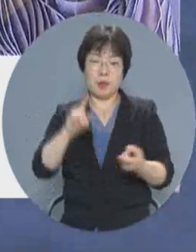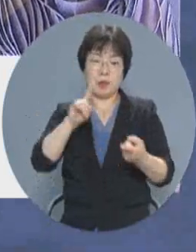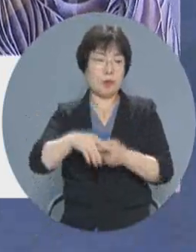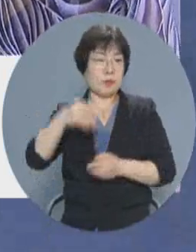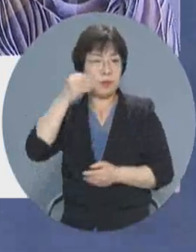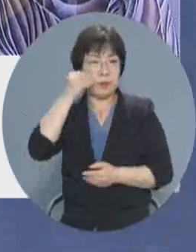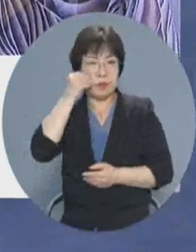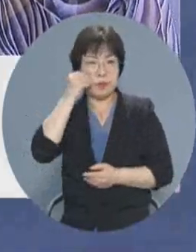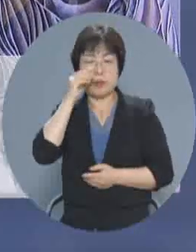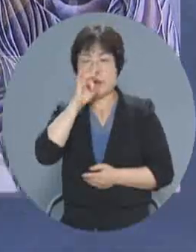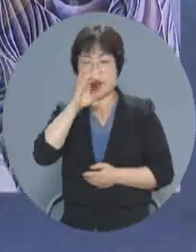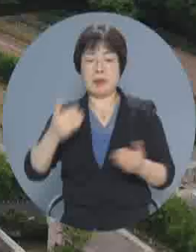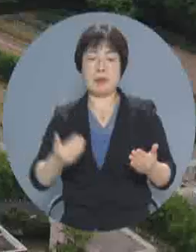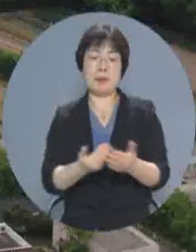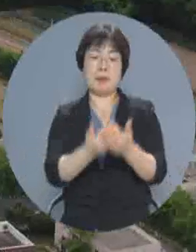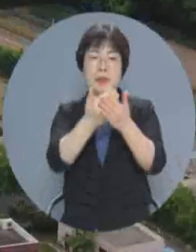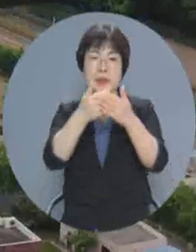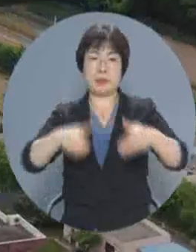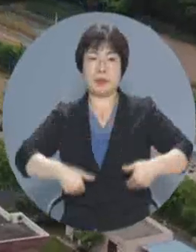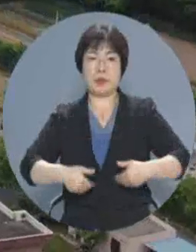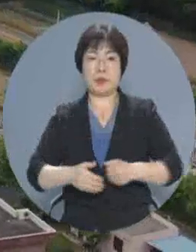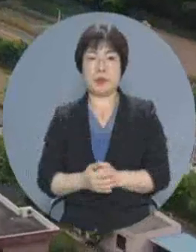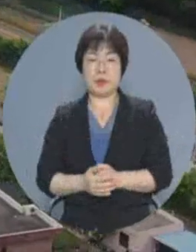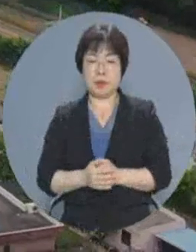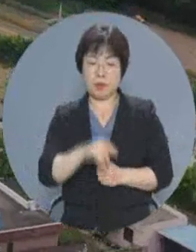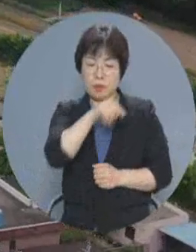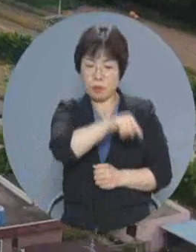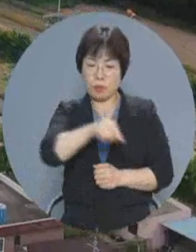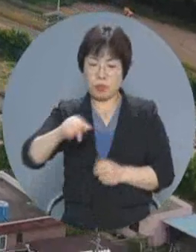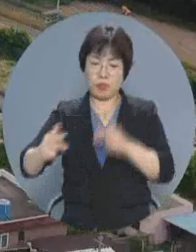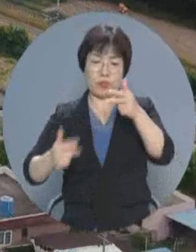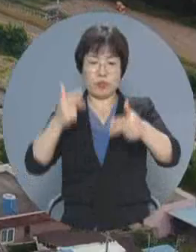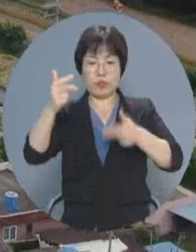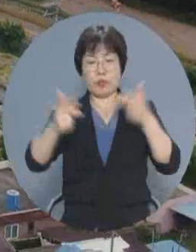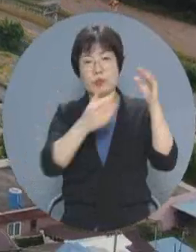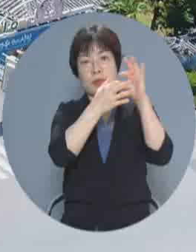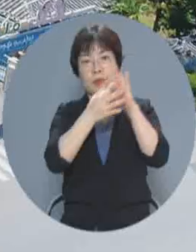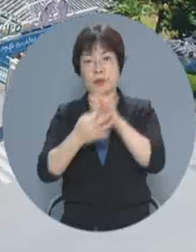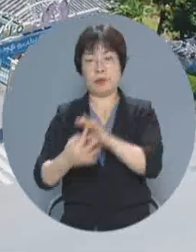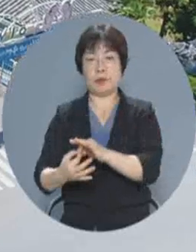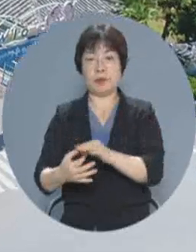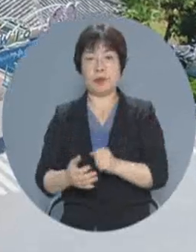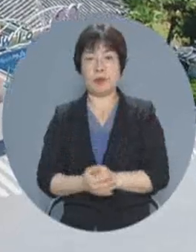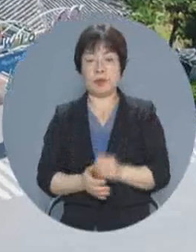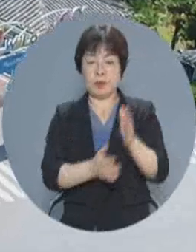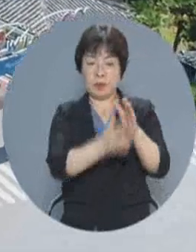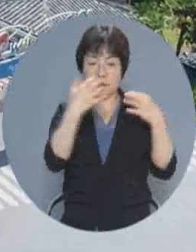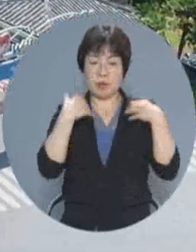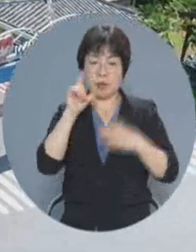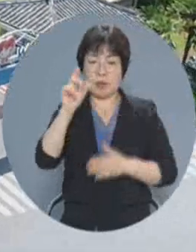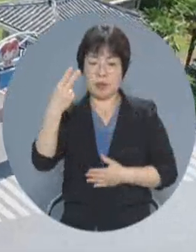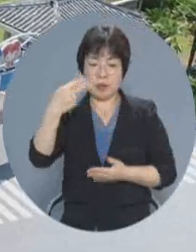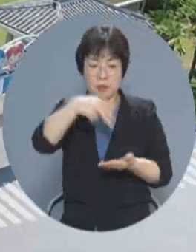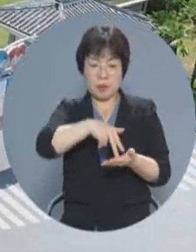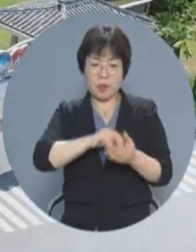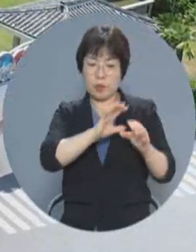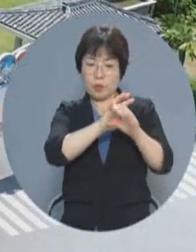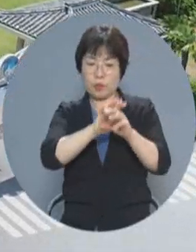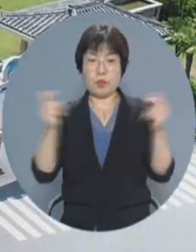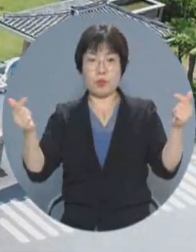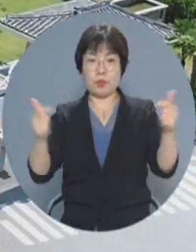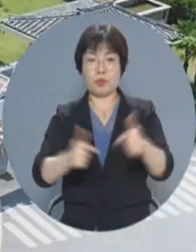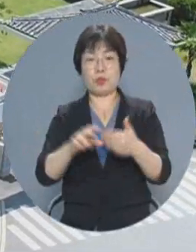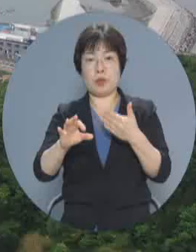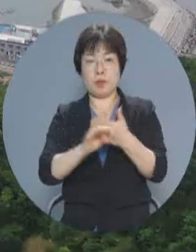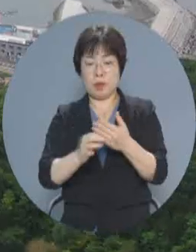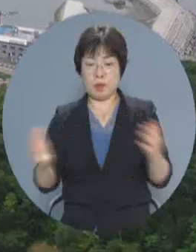있다는 건 안 되잖아요. 개발 사업을 놓고 동상이몽이 계속되는 상황. 여수시와 LH는 코로나 상황이